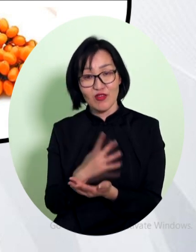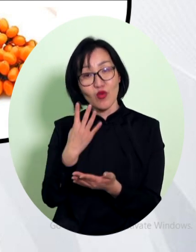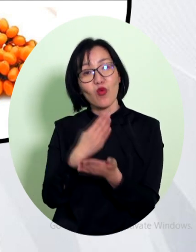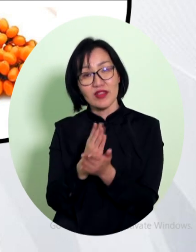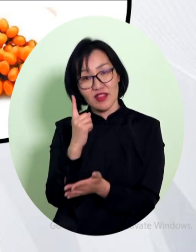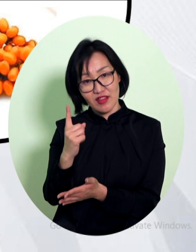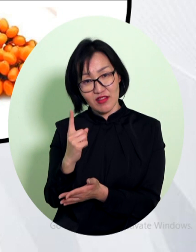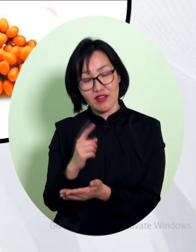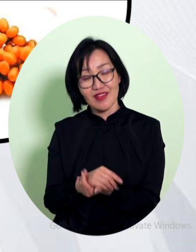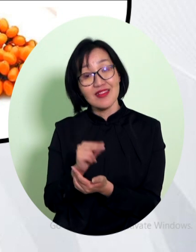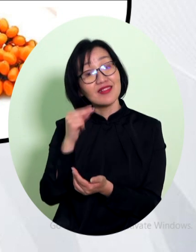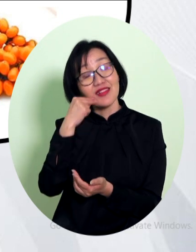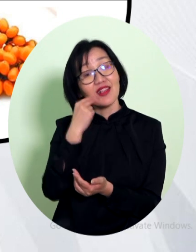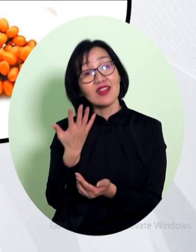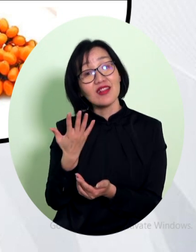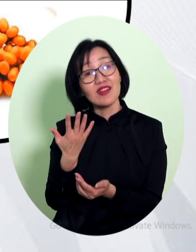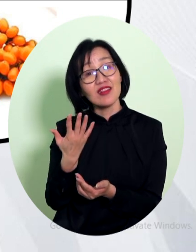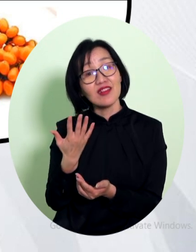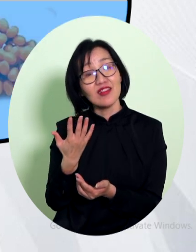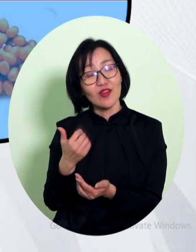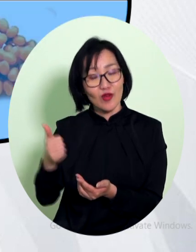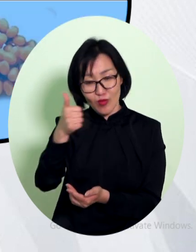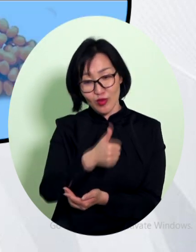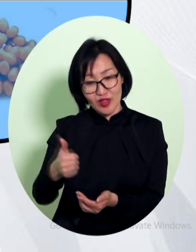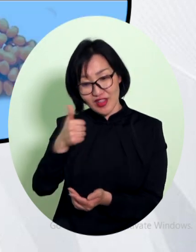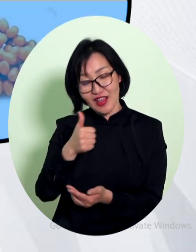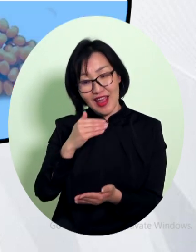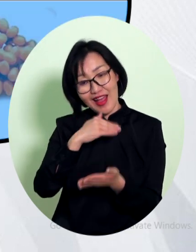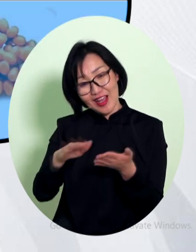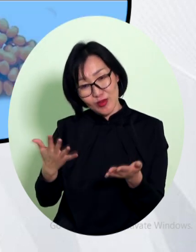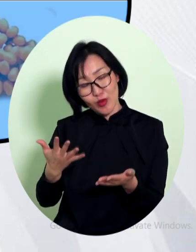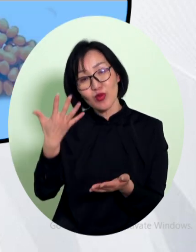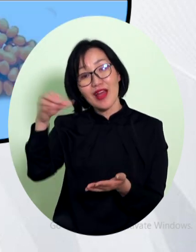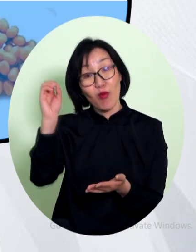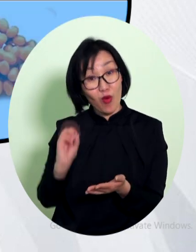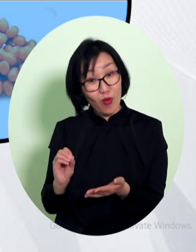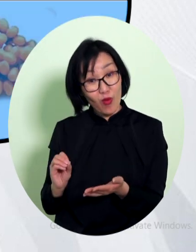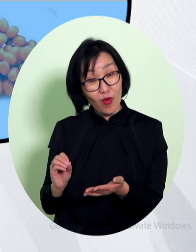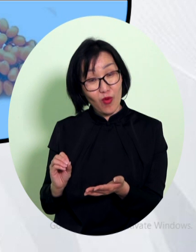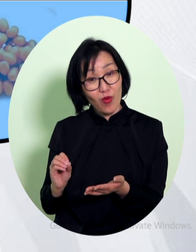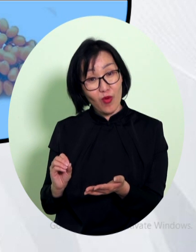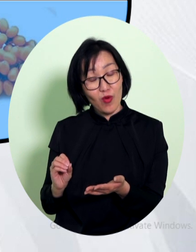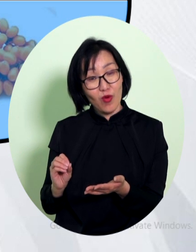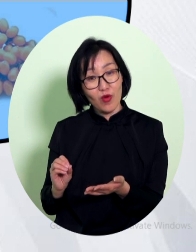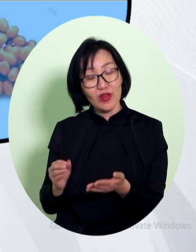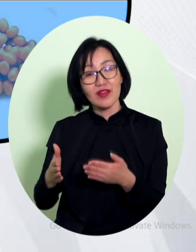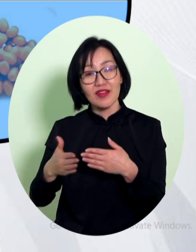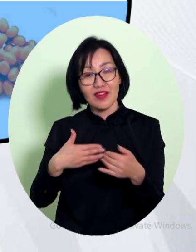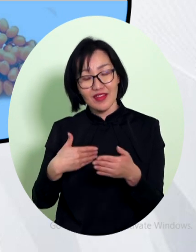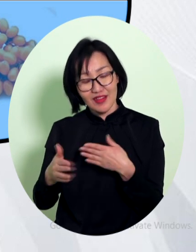4/1. Чацарга нь бүтний хагас буюу 50%. Тэгэхээр